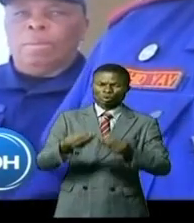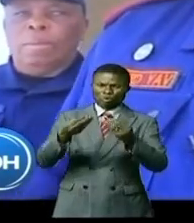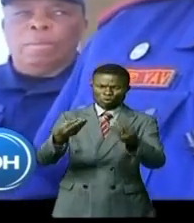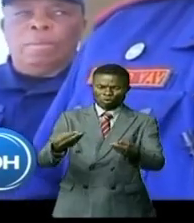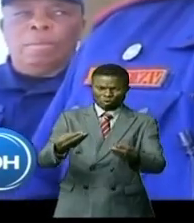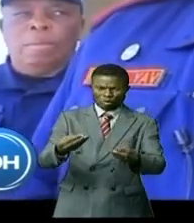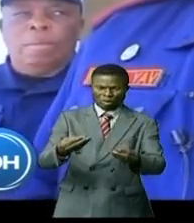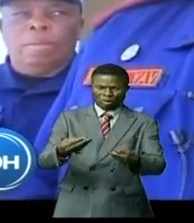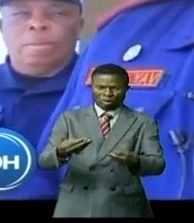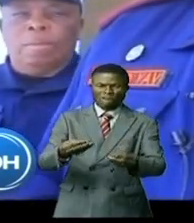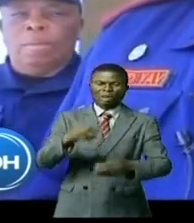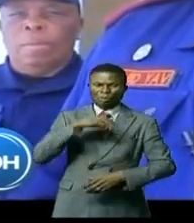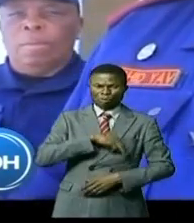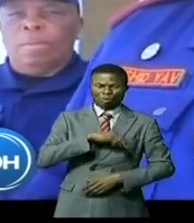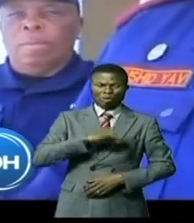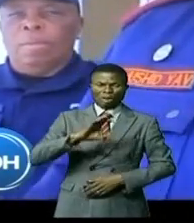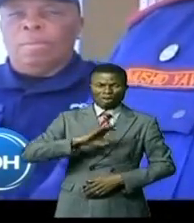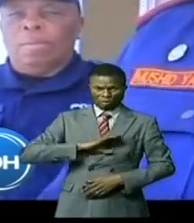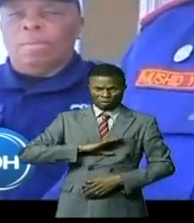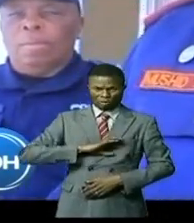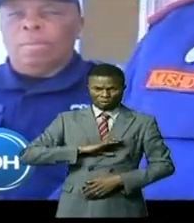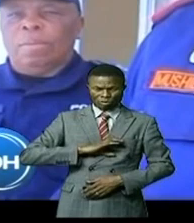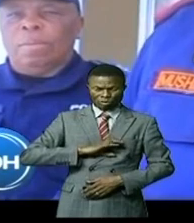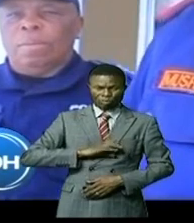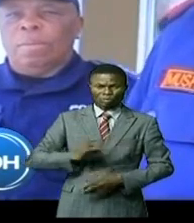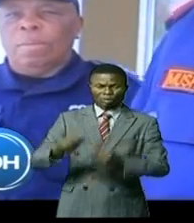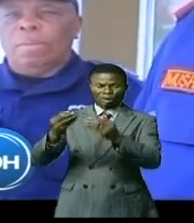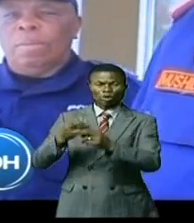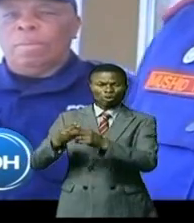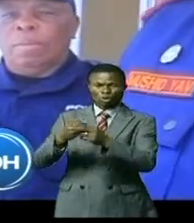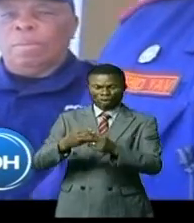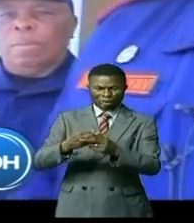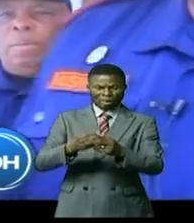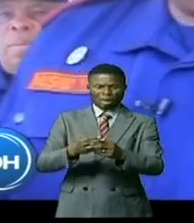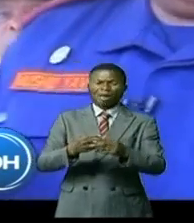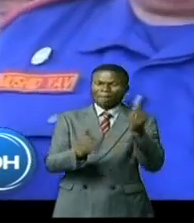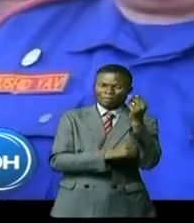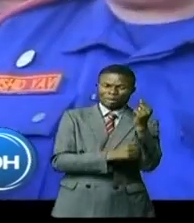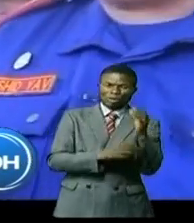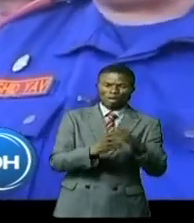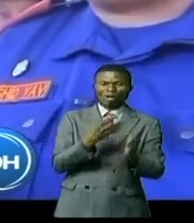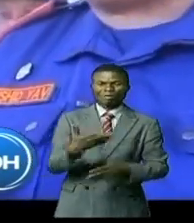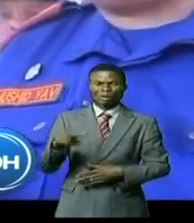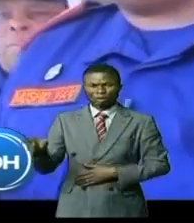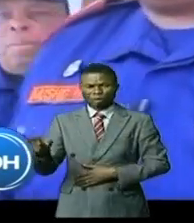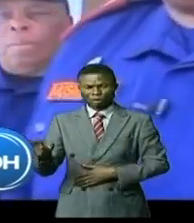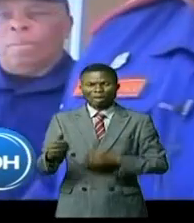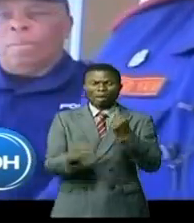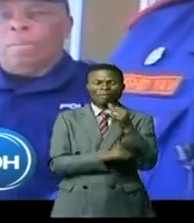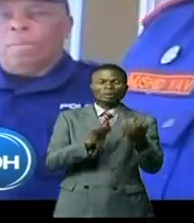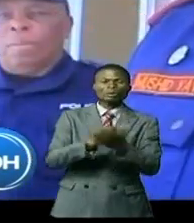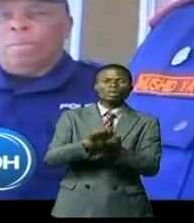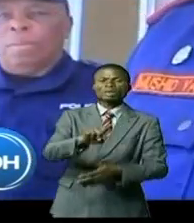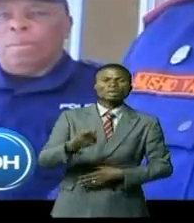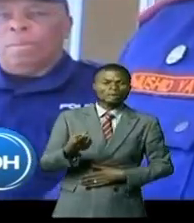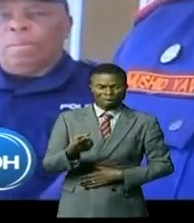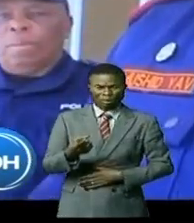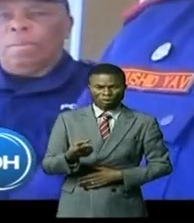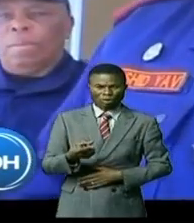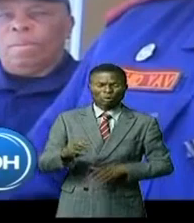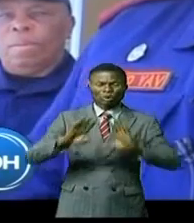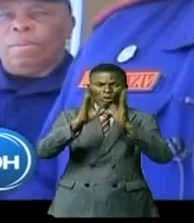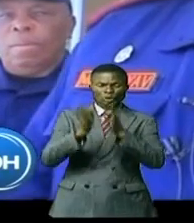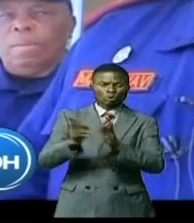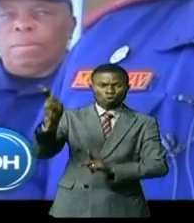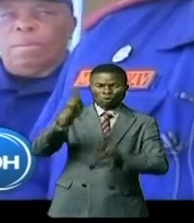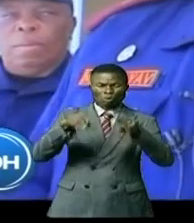police. Les missions de la police de sécuriser les personnes et leurs biens. Qui sont ces personnes? C'est tous les